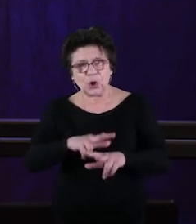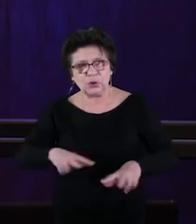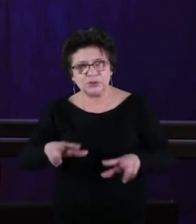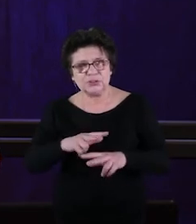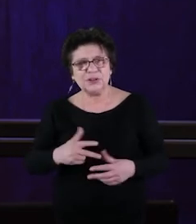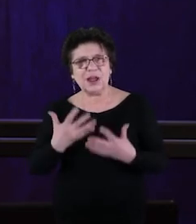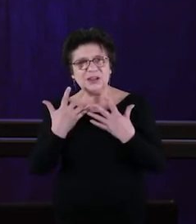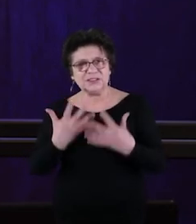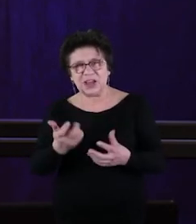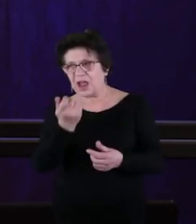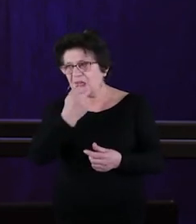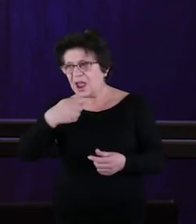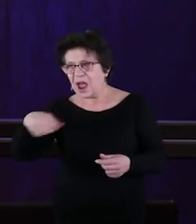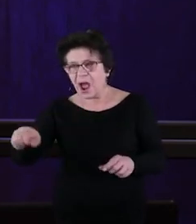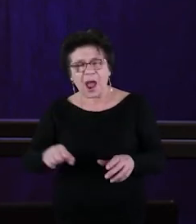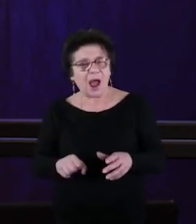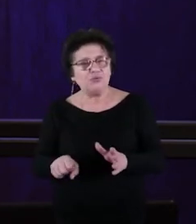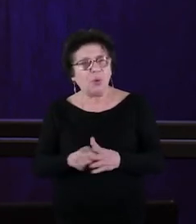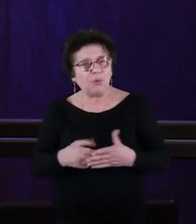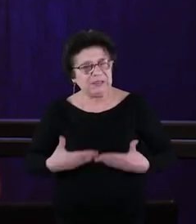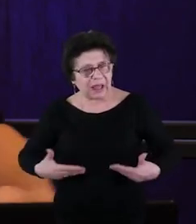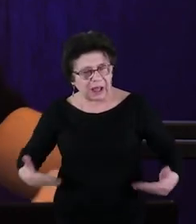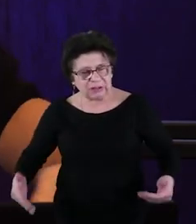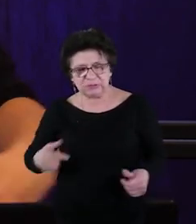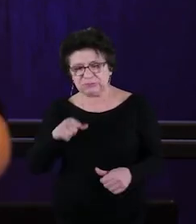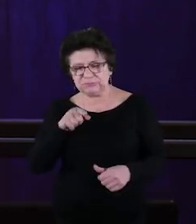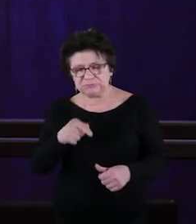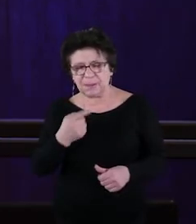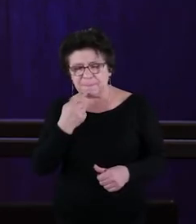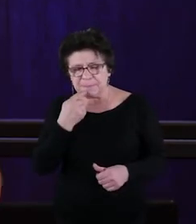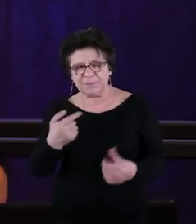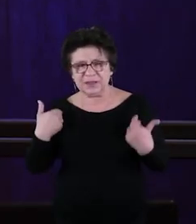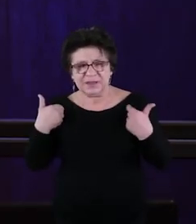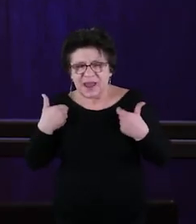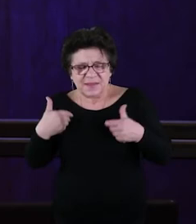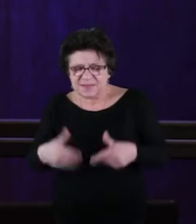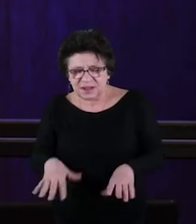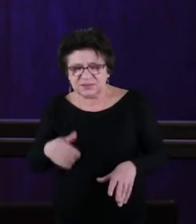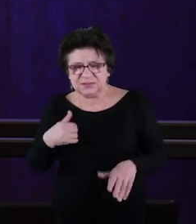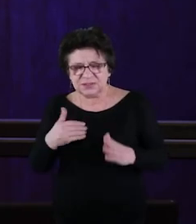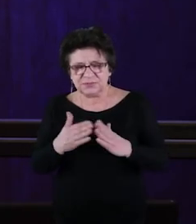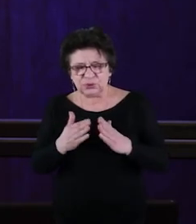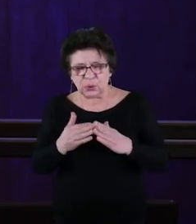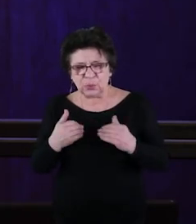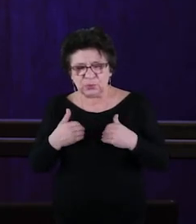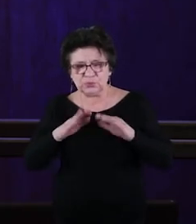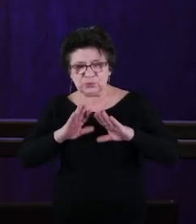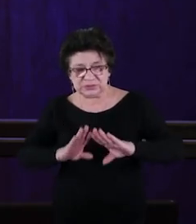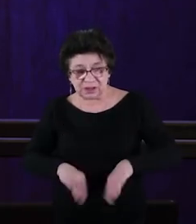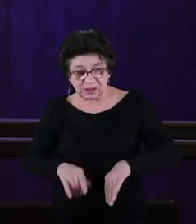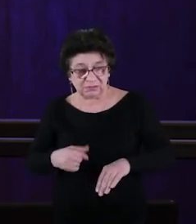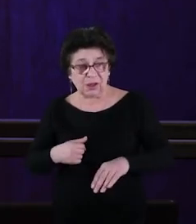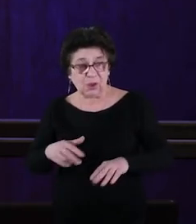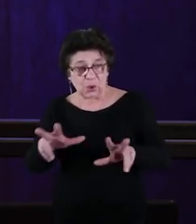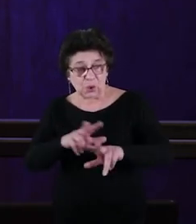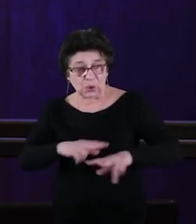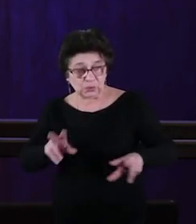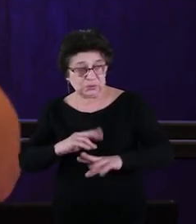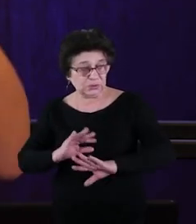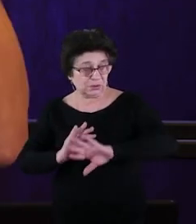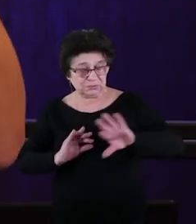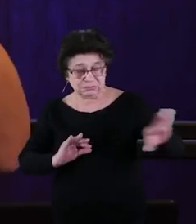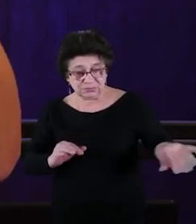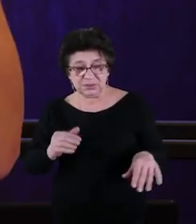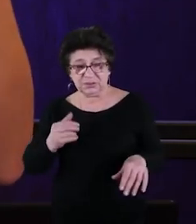wtedy on się zadeklaruje że ją odwiezie i wtedy tak w ten sposób się wymkną z całej rodzinie i pojadą No tutaj na zebranie